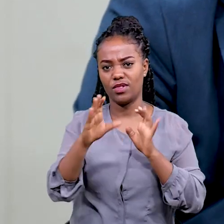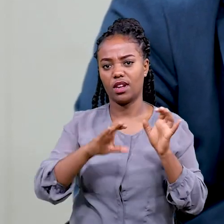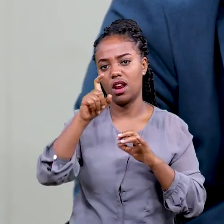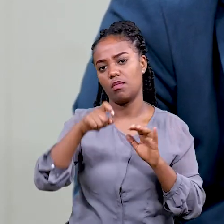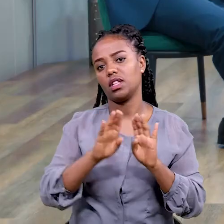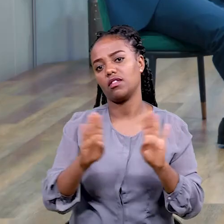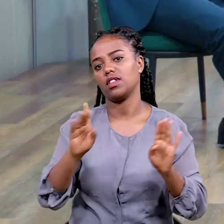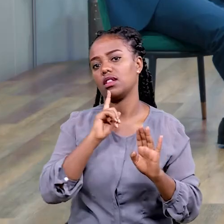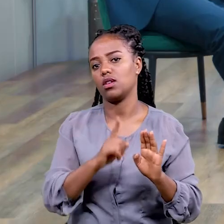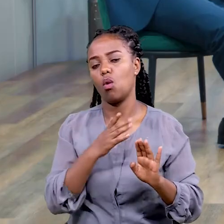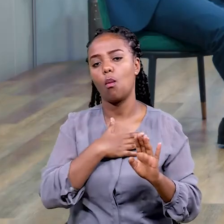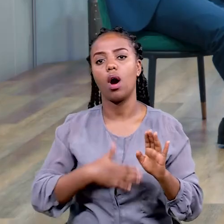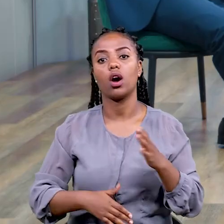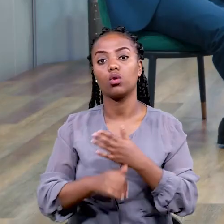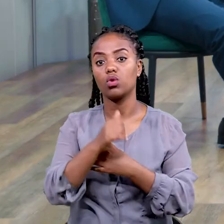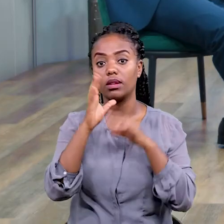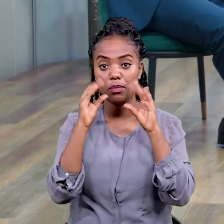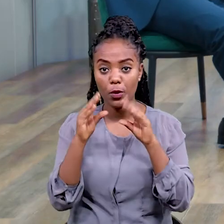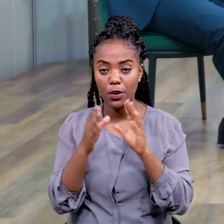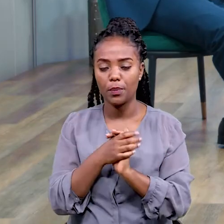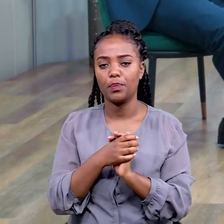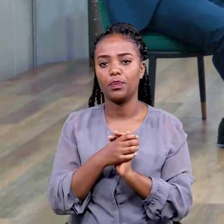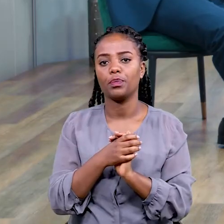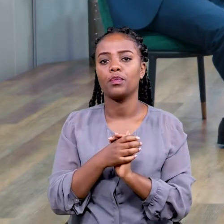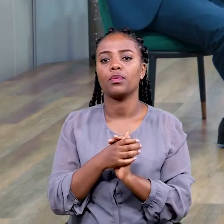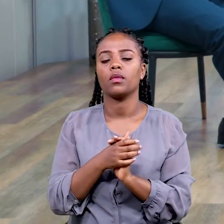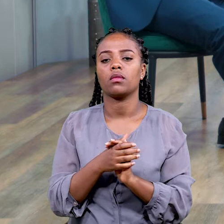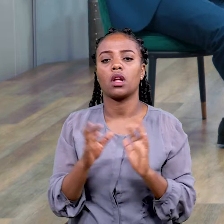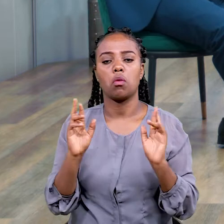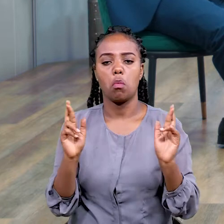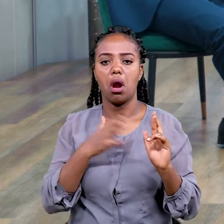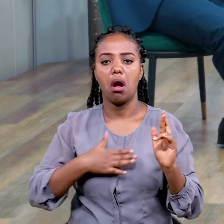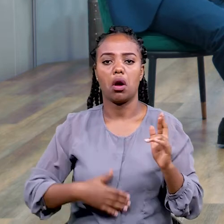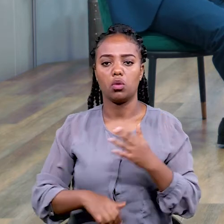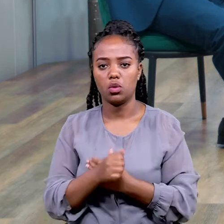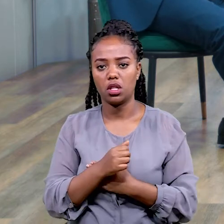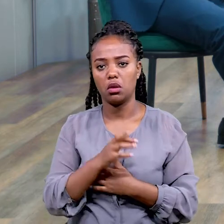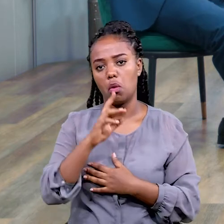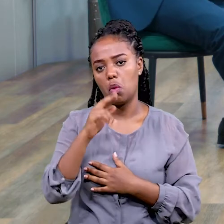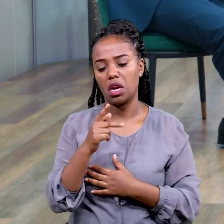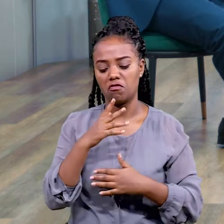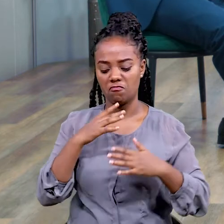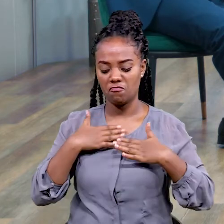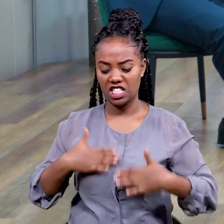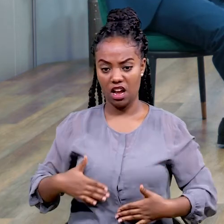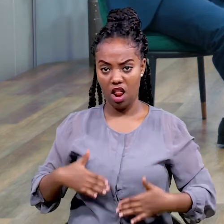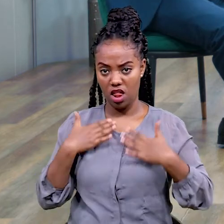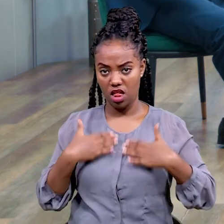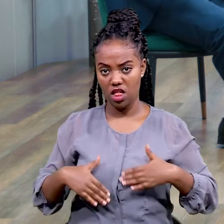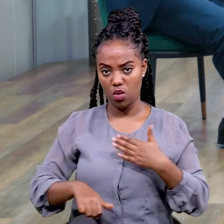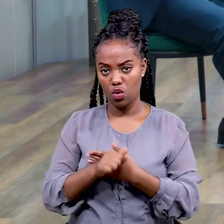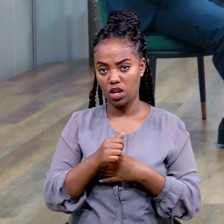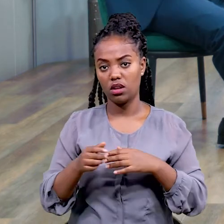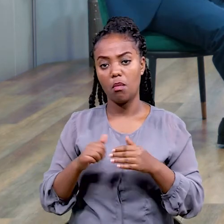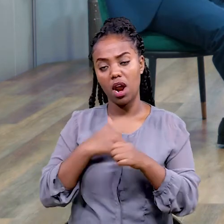ያለበት ክፍተት ነው። የአካል ጉዳትን ስናወራ የኖርማል አካል ጉዳት ወይንም በተለመደው የፊዚካል ብለን ካልነው